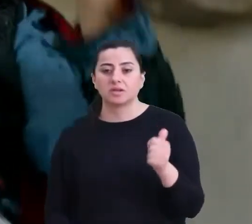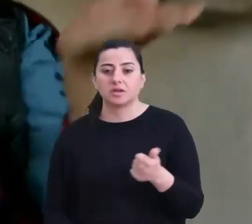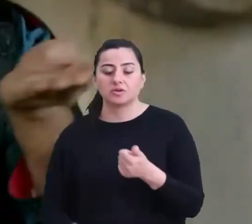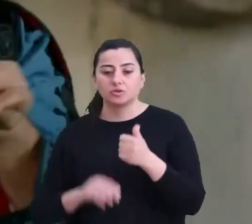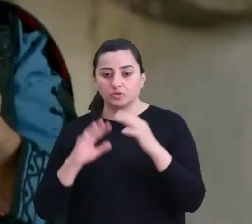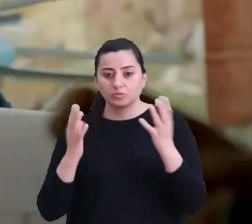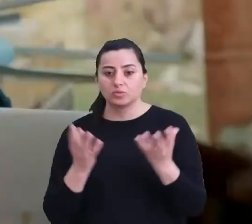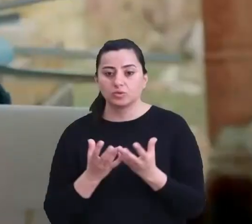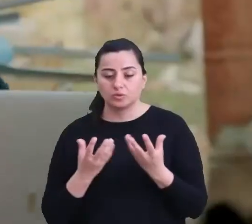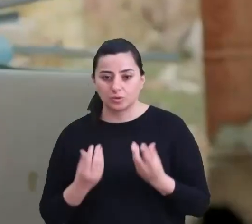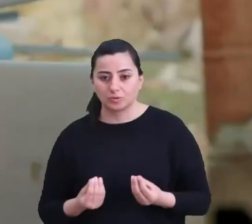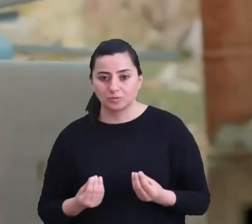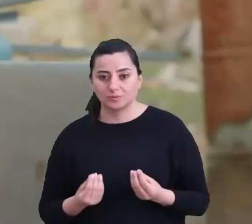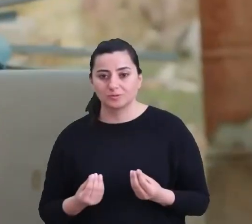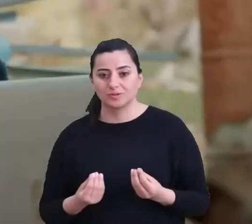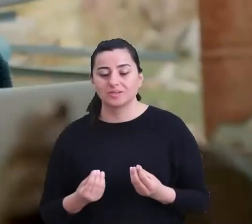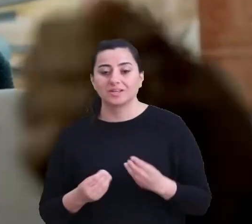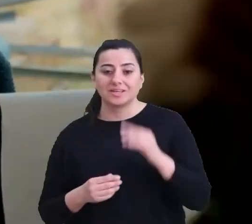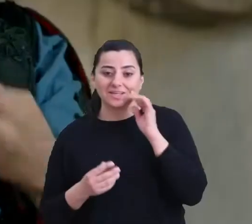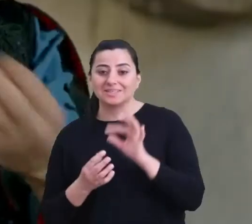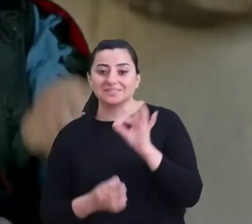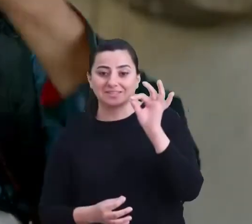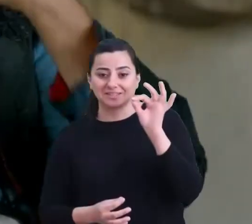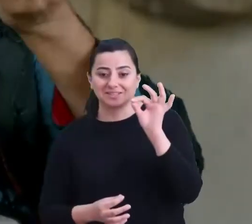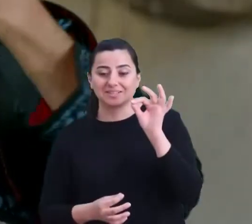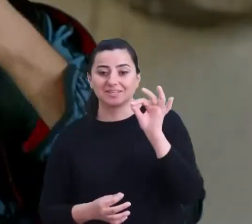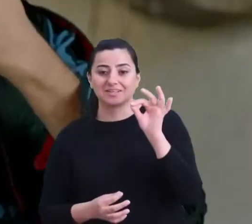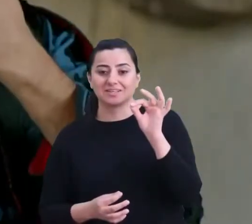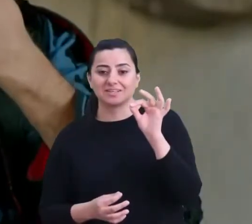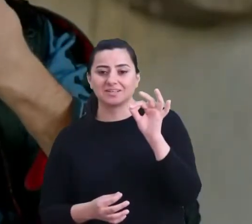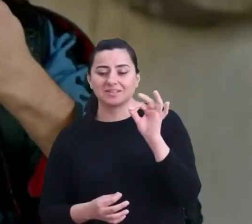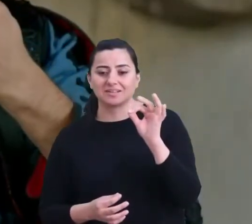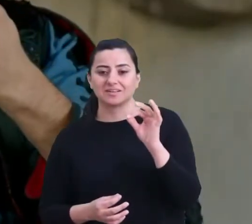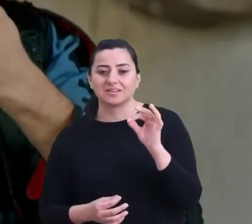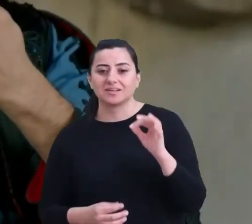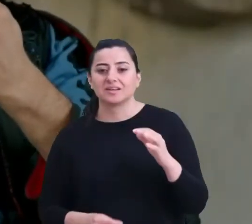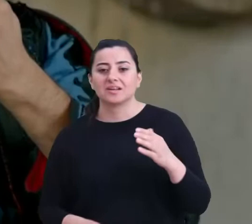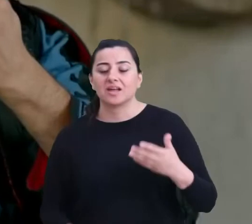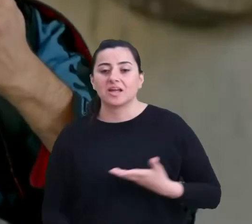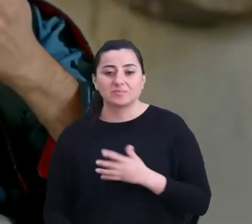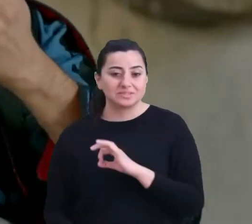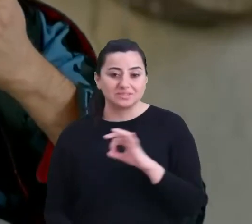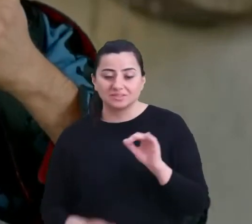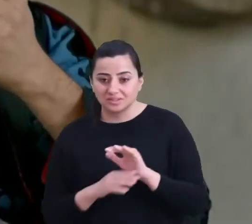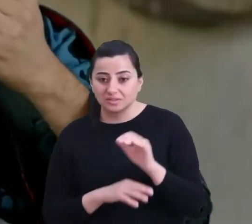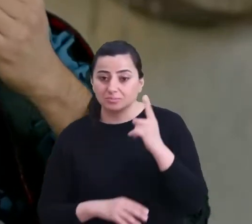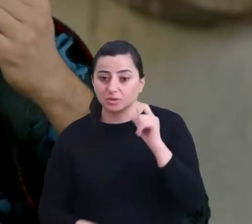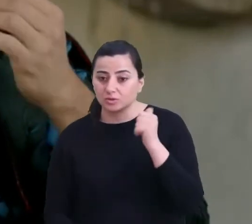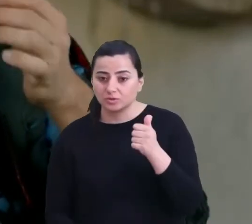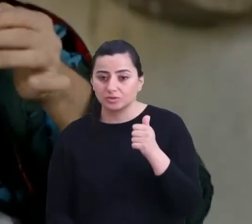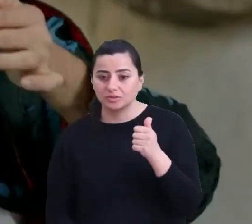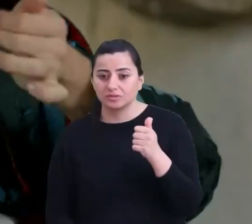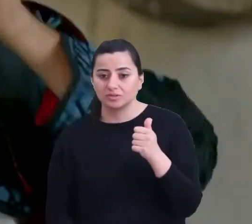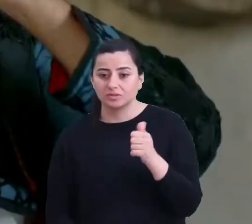değerler bütünüdür. İnsan emeksiz yaşa, gün